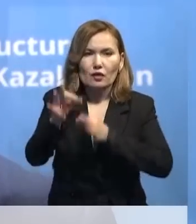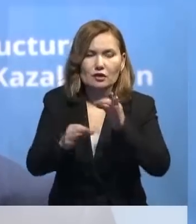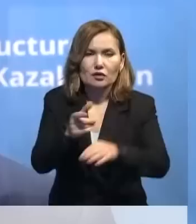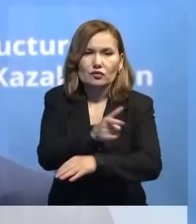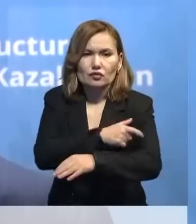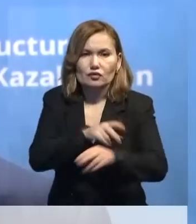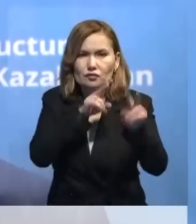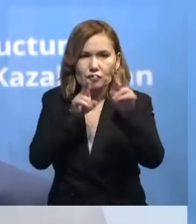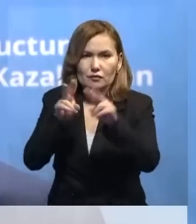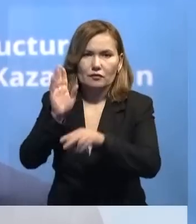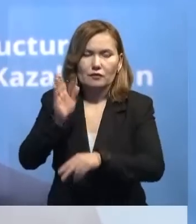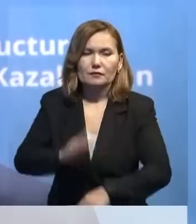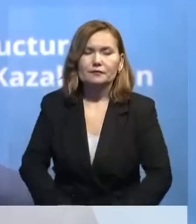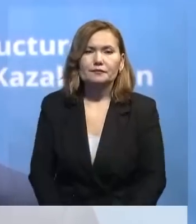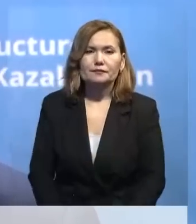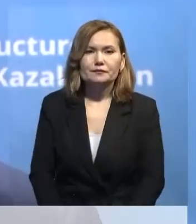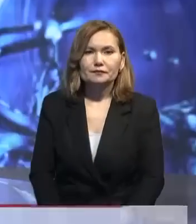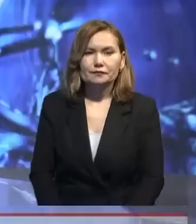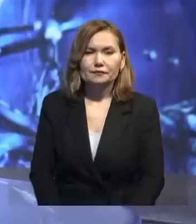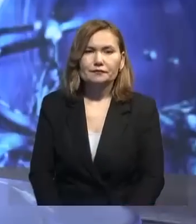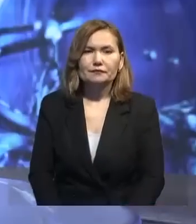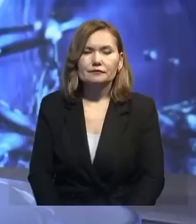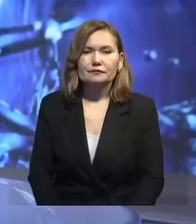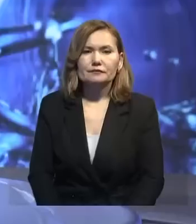бәрі ұйымдастырылған.